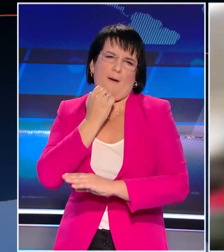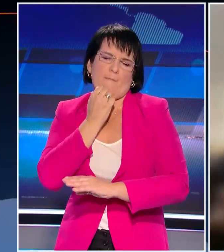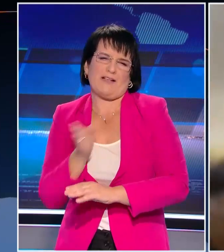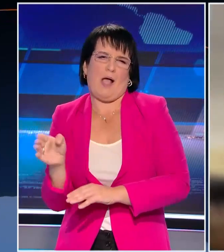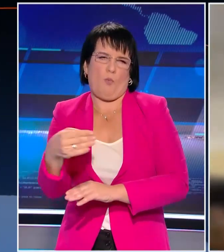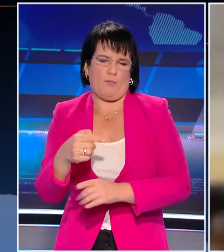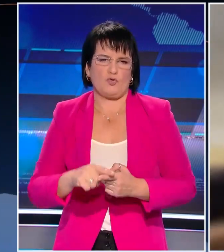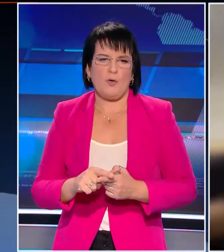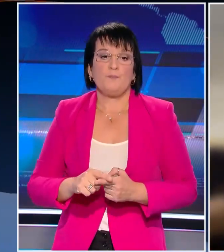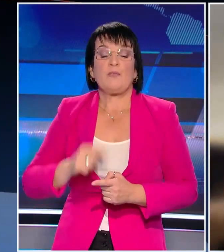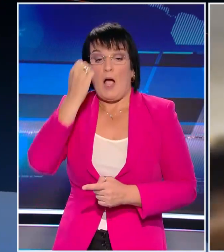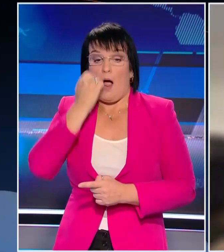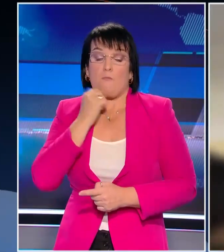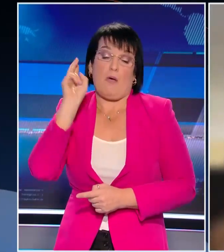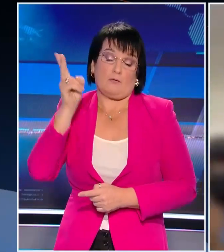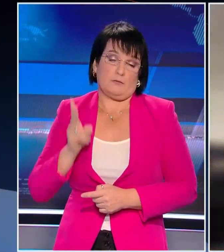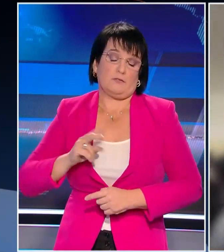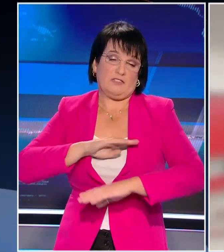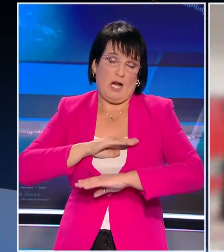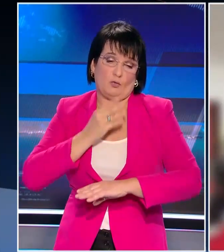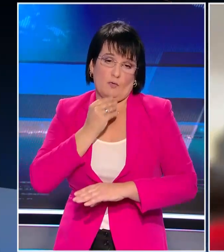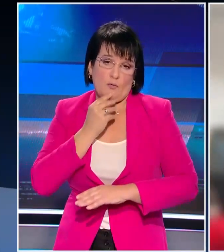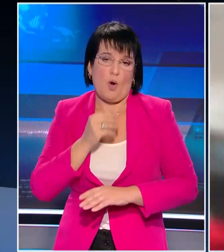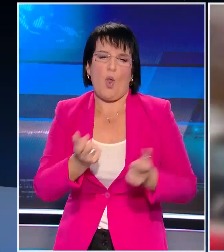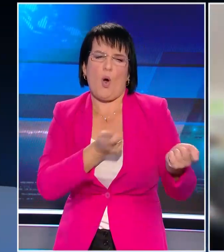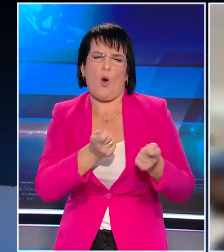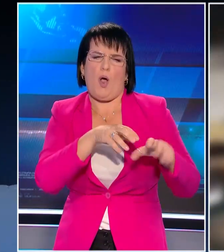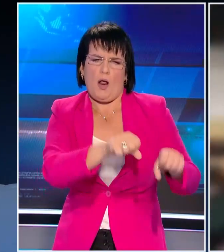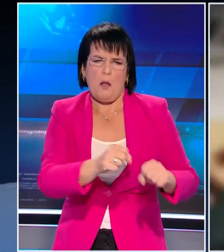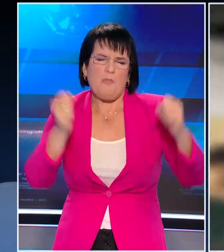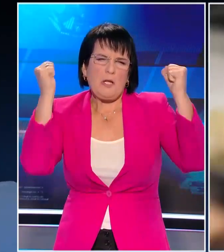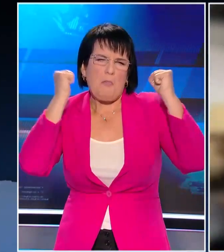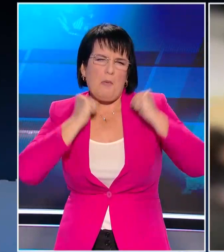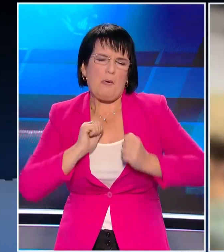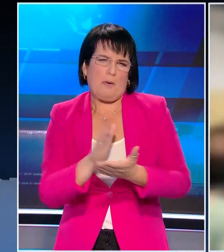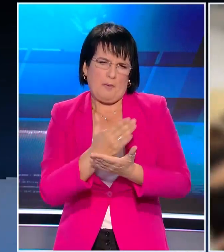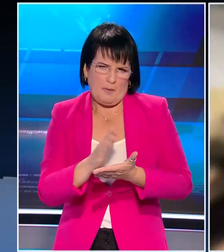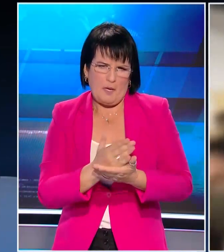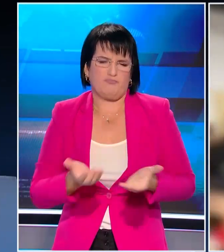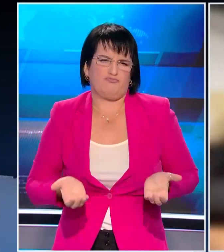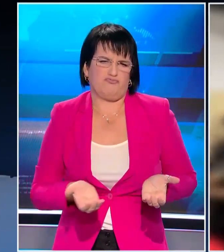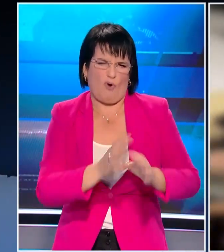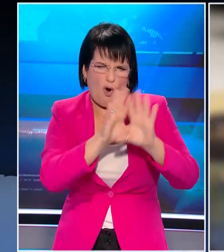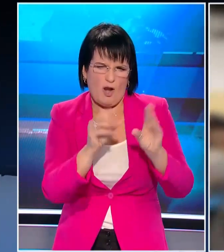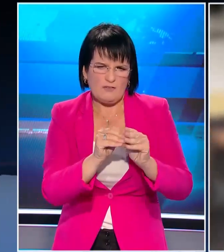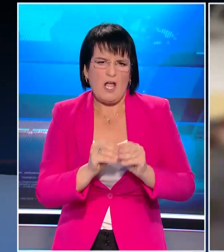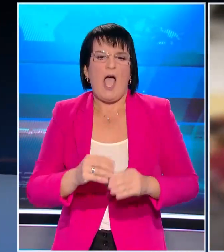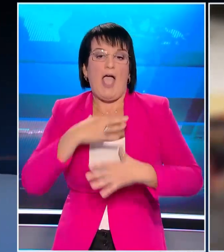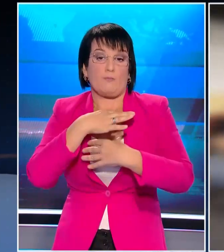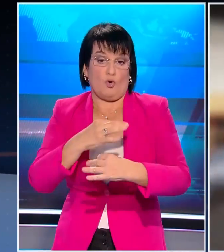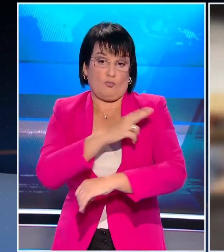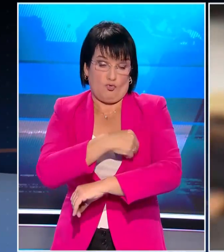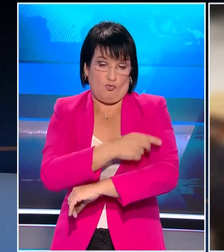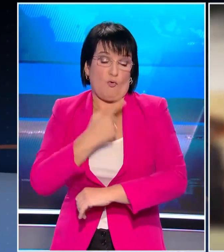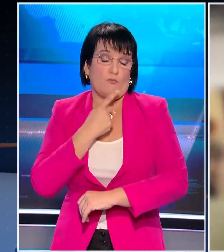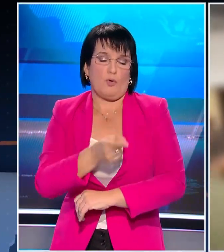Η Χαμάς κατηγορεί τον Ισραηλινό στρατό πως ελέγχει πλήρως το Αλσίφα και πως προκάλεσε εκτεταμένες καταστροφές με εκσκαφείς. Ο επικεφαλής των νοσοκομείων στη Γάζα